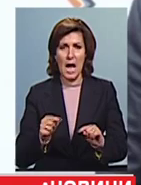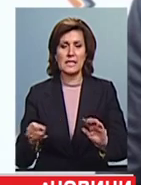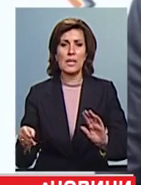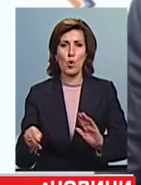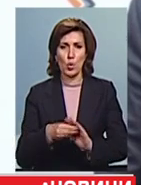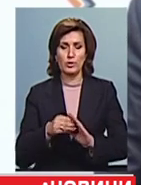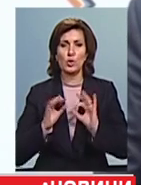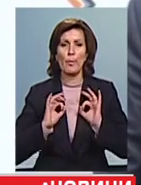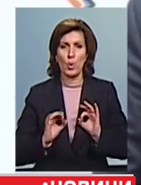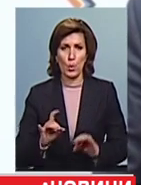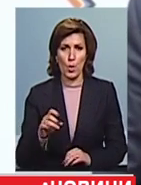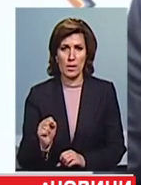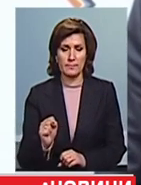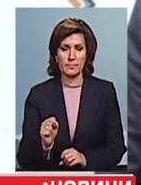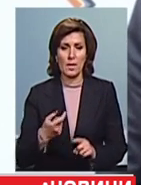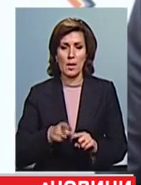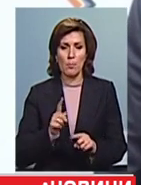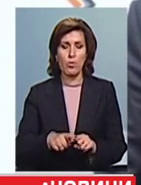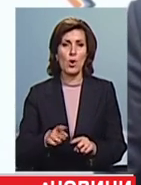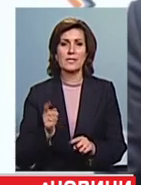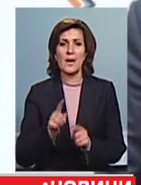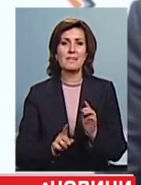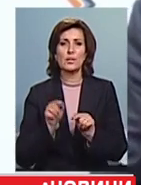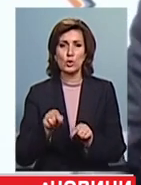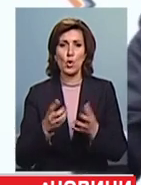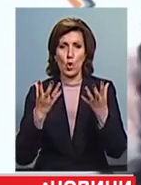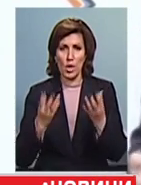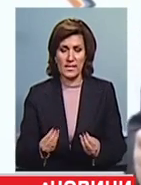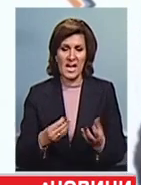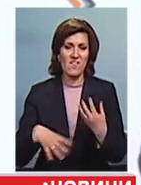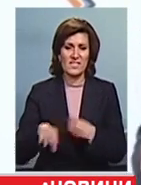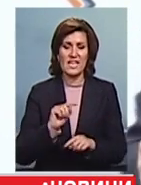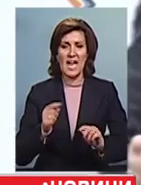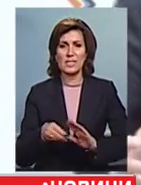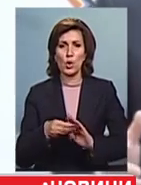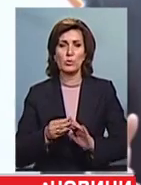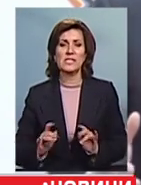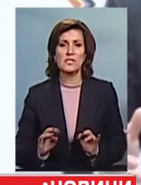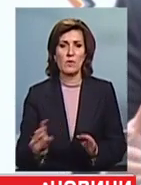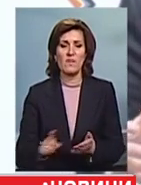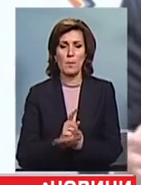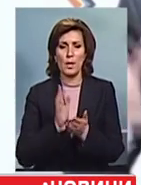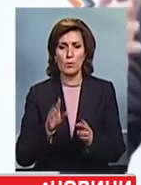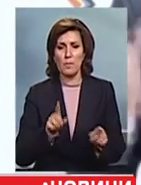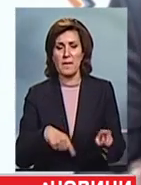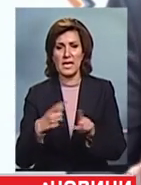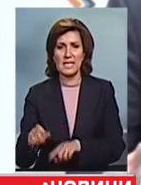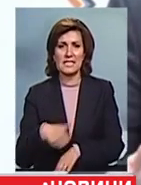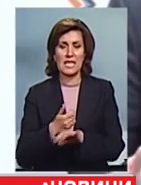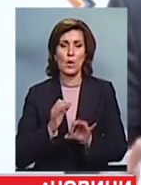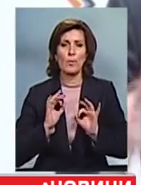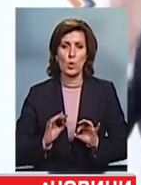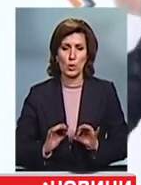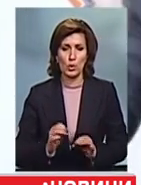антикорупційного прокурора, бо саме з цього дня всі антикорупційні справи мають бути передані з